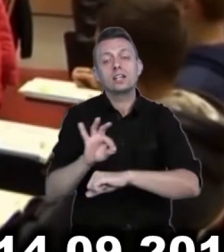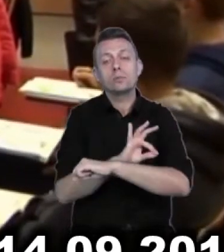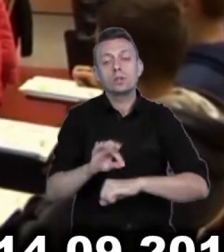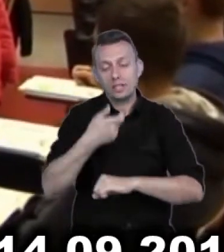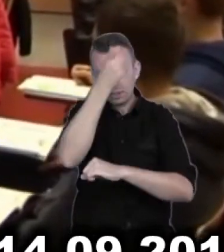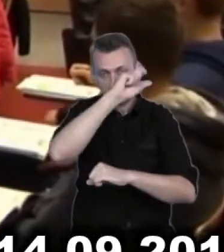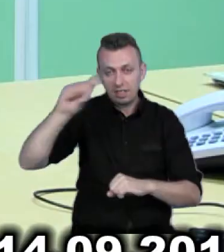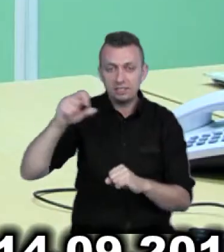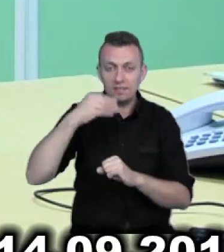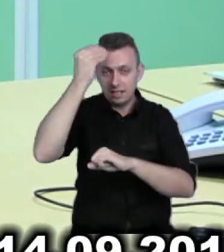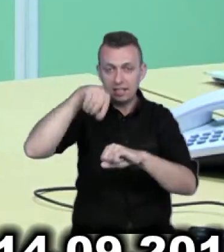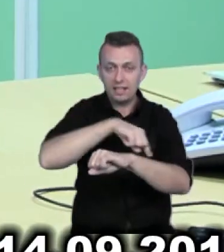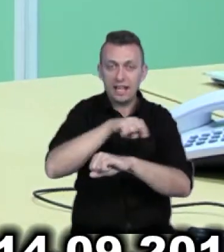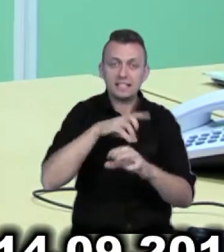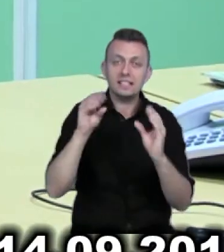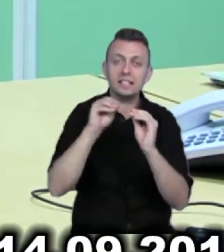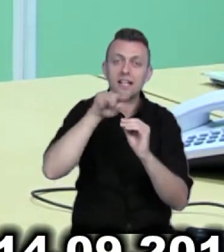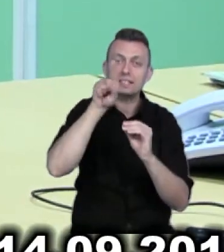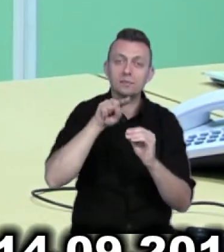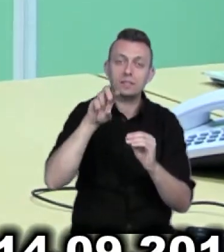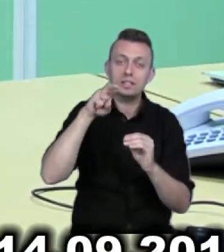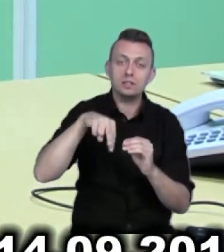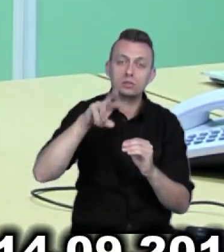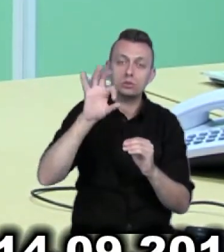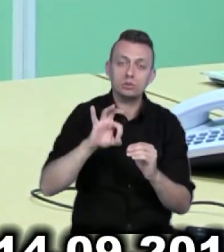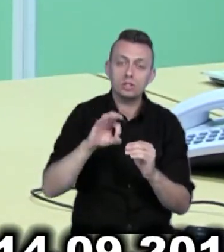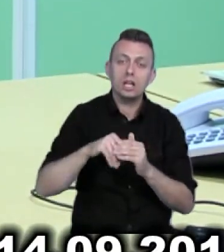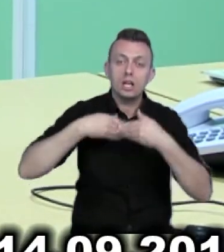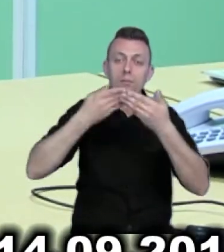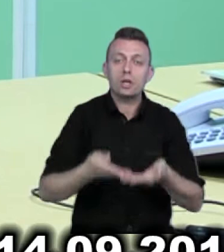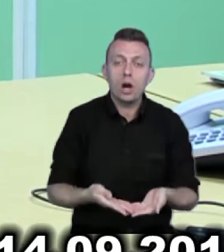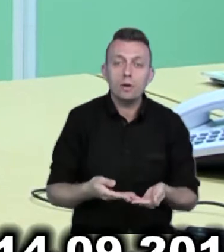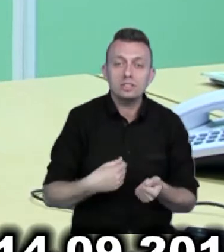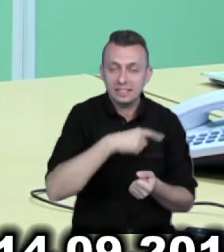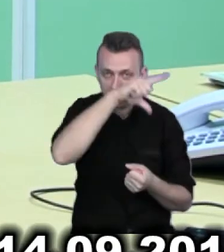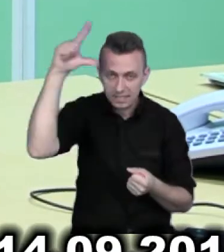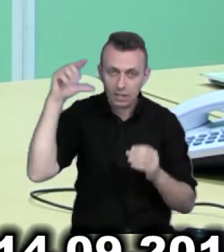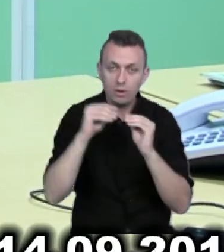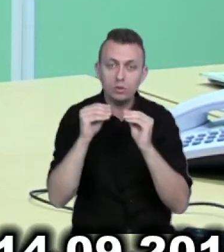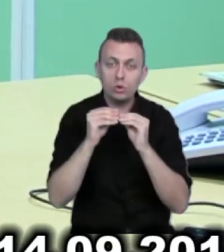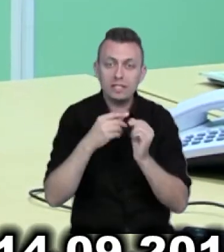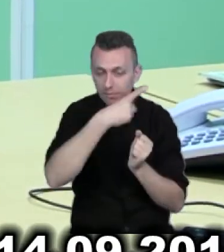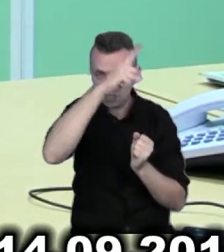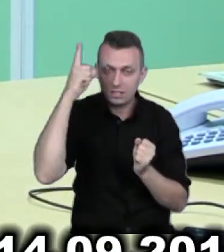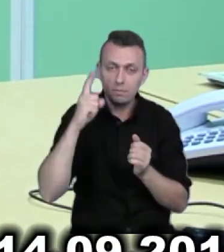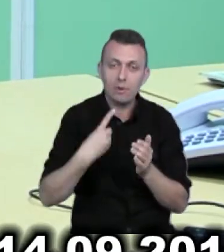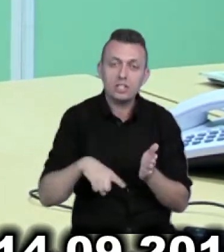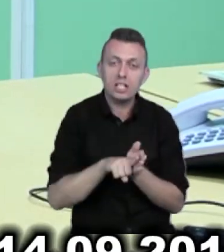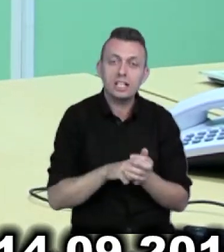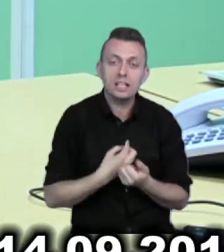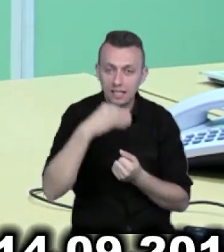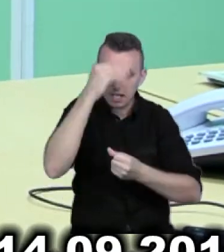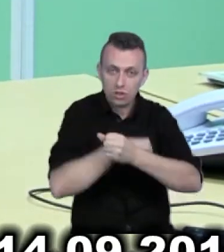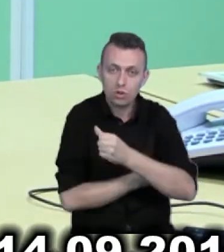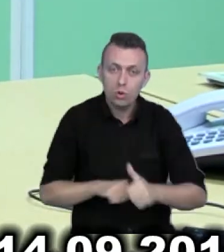nazwą Lekcje z ZUS. Jest to propozycja Zakładu Ubezpieczeń Społecznych dla szkół, aby